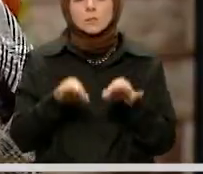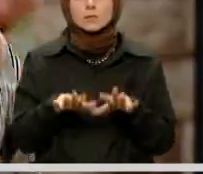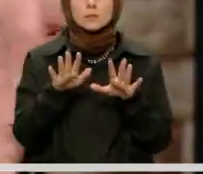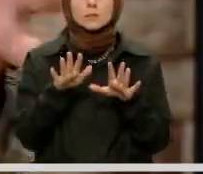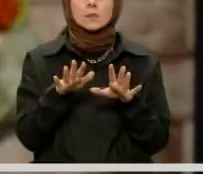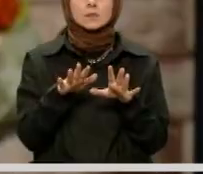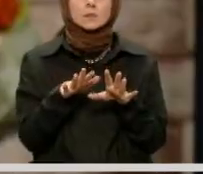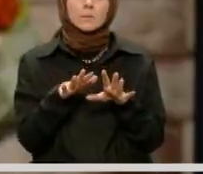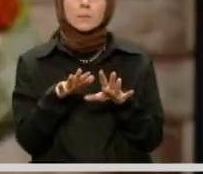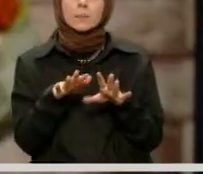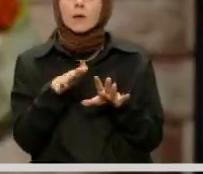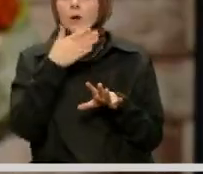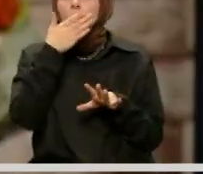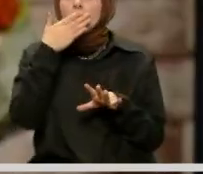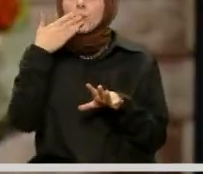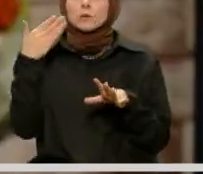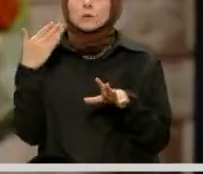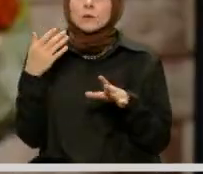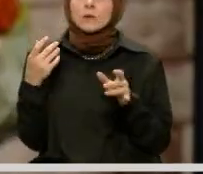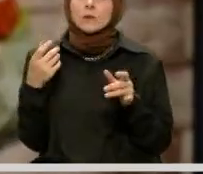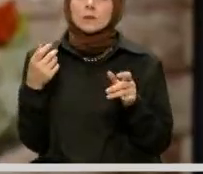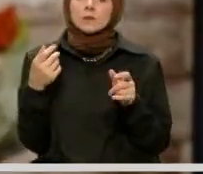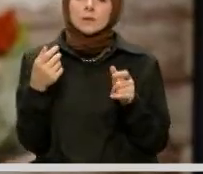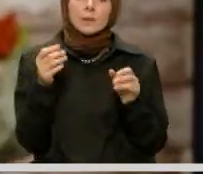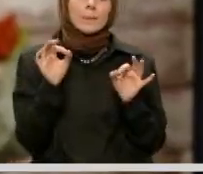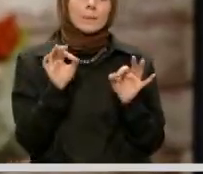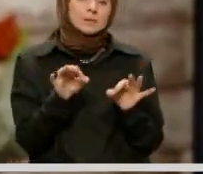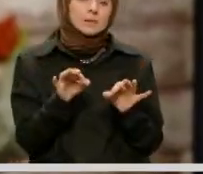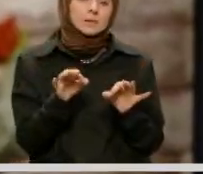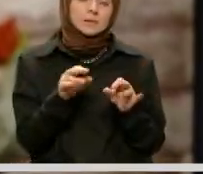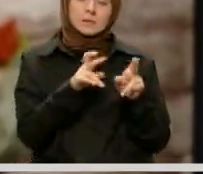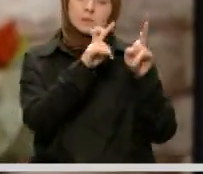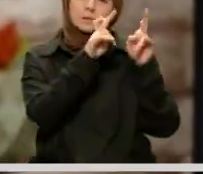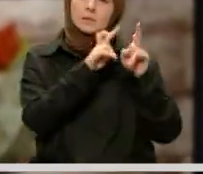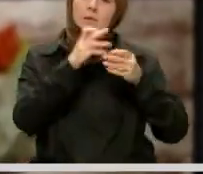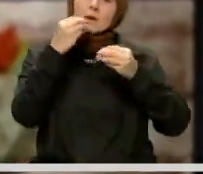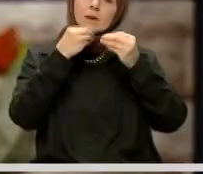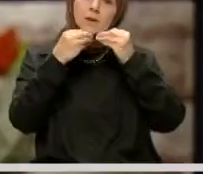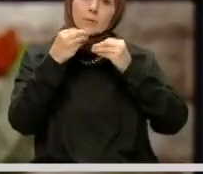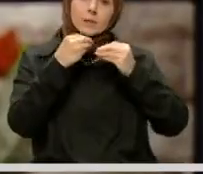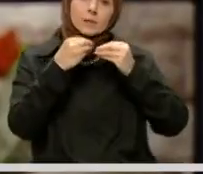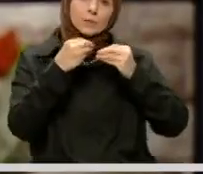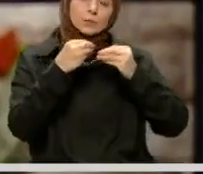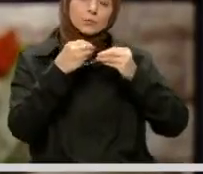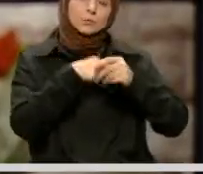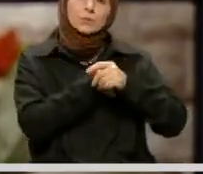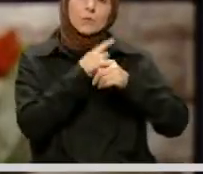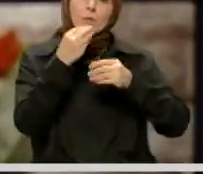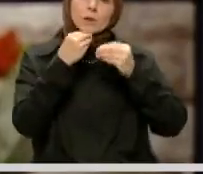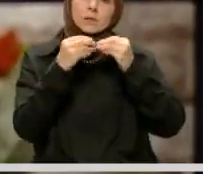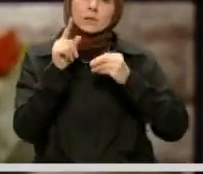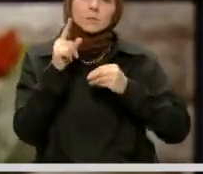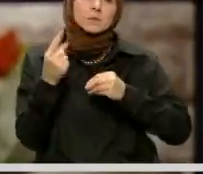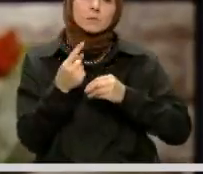başladık. Oruçla aktif ibadeti sürdürdük. İftarlarla yemek yiyoruz. Yani normal yediğimiz mübah bir eylemdir ibadet.